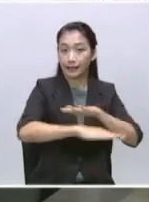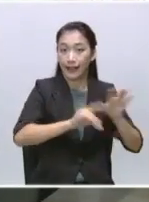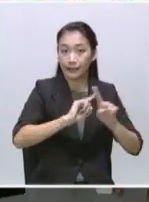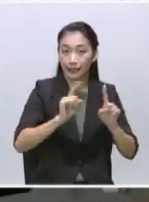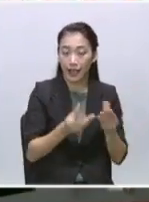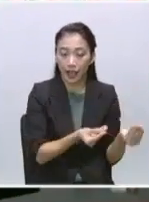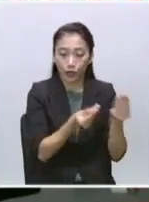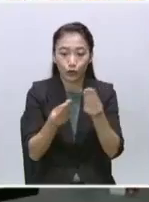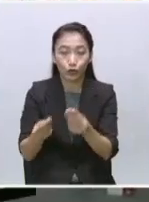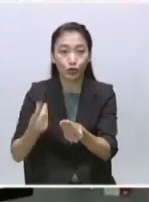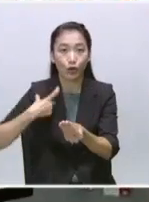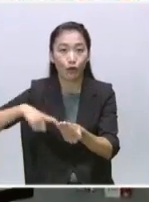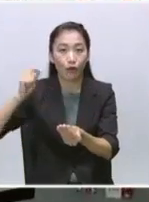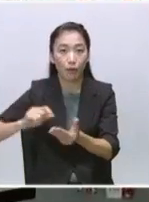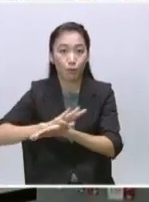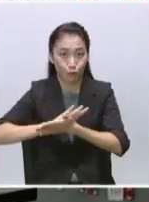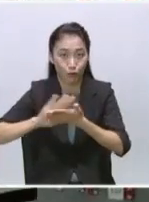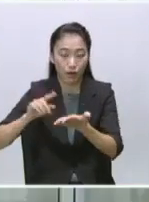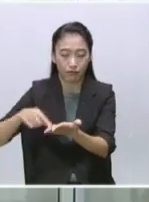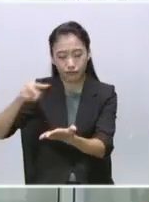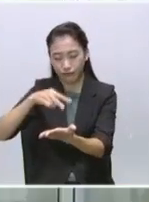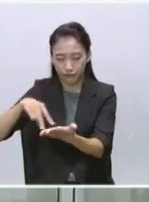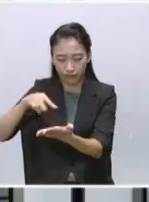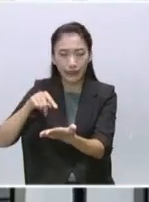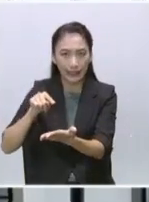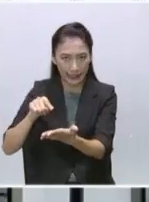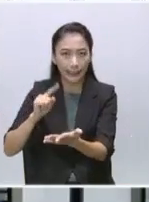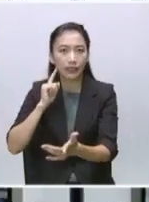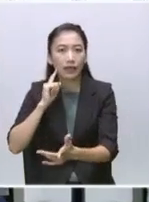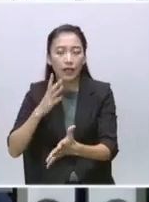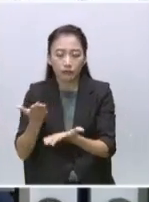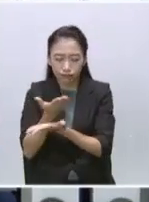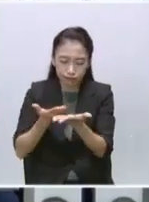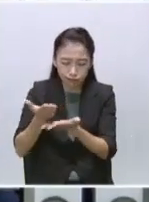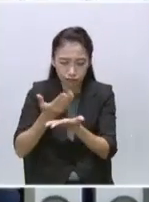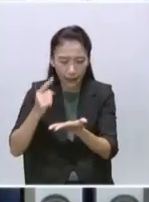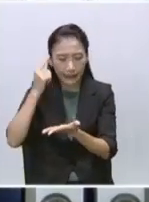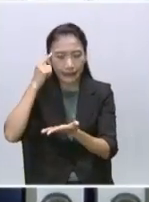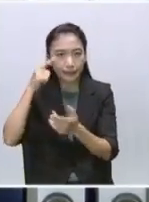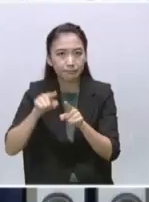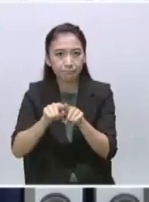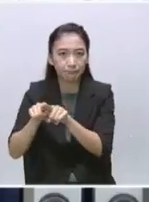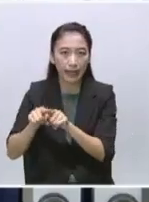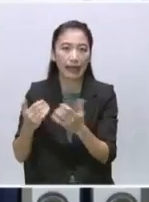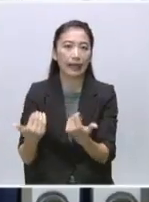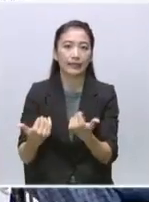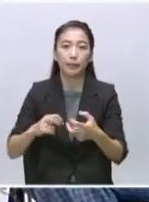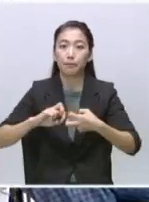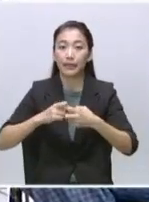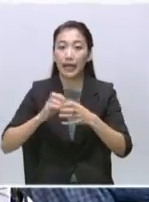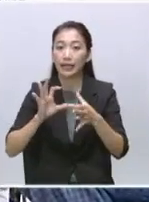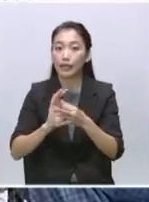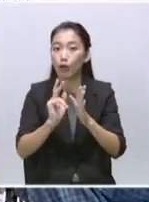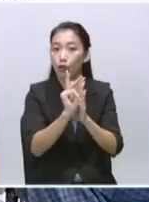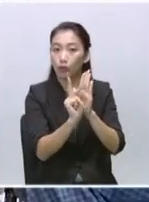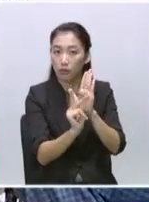รมนูญเรียบร้อยแล้วโดยตุลาการศาลรัฐธรรมนูญได้อภิปรายร่วมกันแล้วเห็นว่าคดีนี้ครับเป็นปัญหาทางข้อกฎหมายแต่ก็มีเ